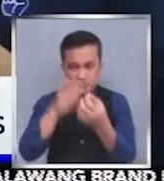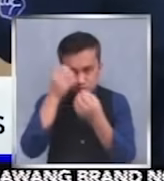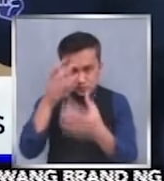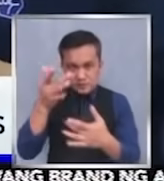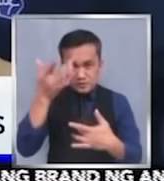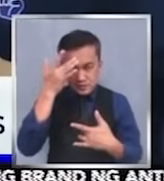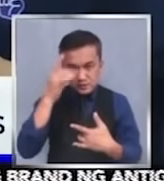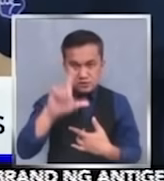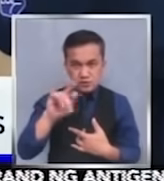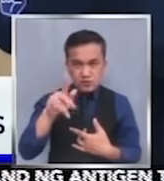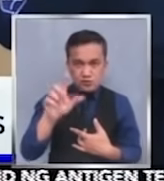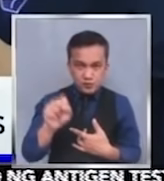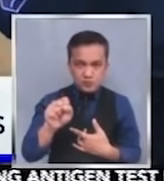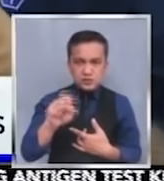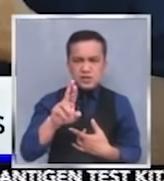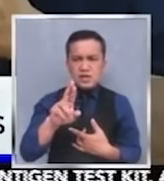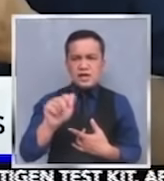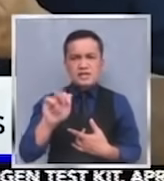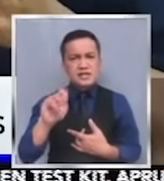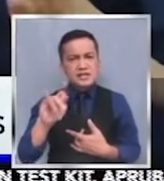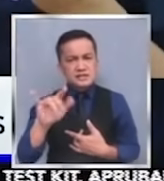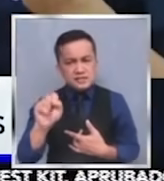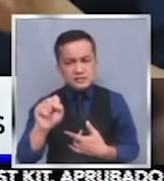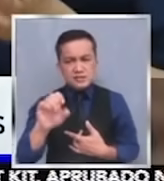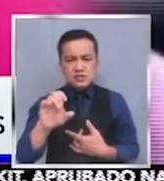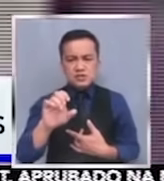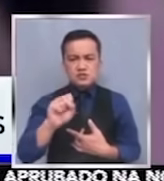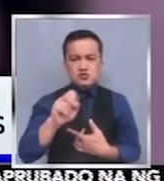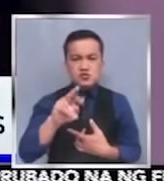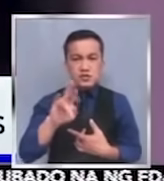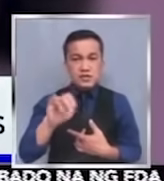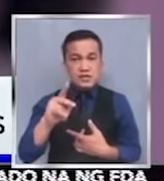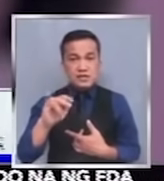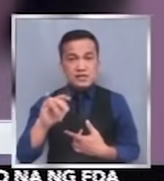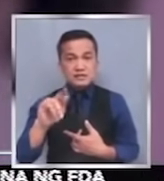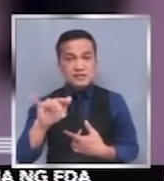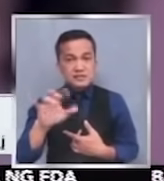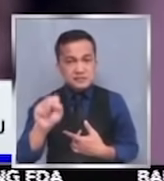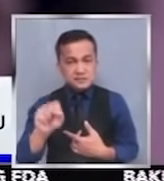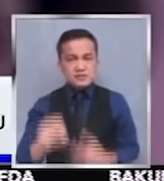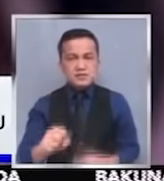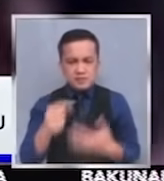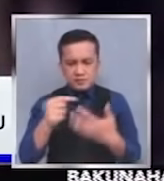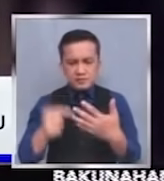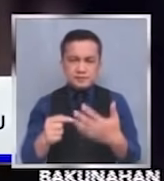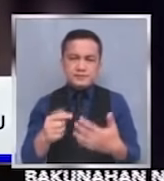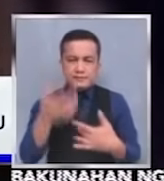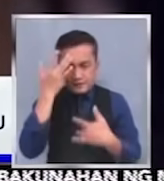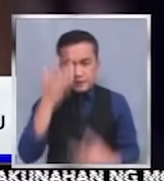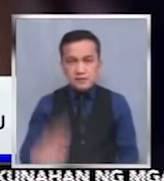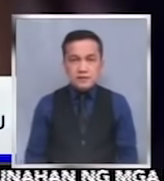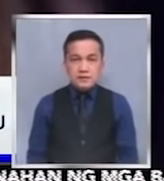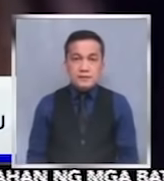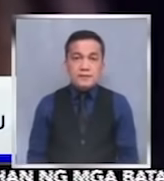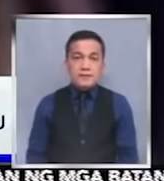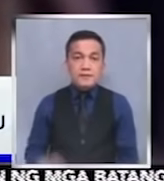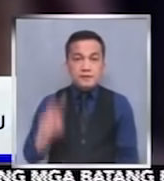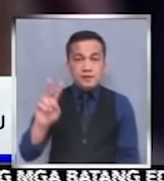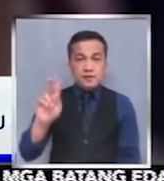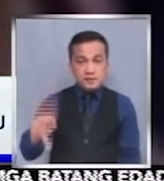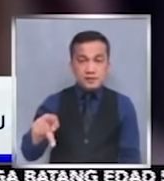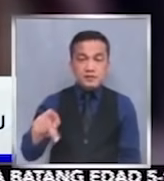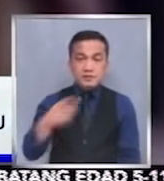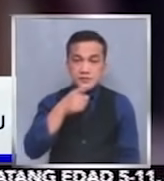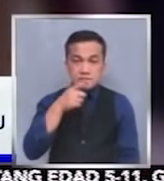rheumatoid arthritis at psoriasis. Binisita ni Vice President Lenny Robredo